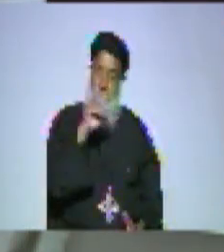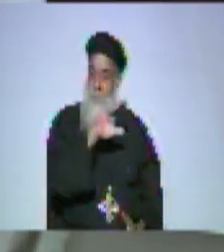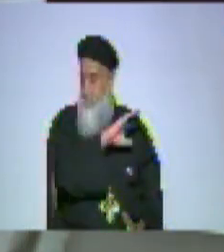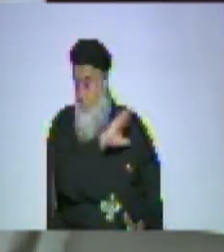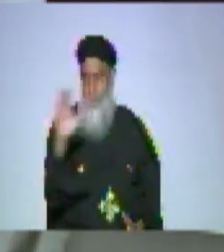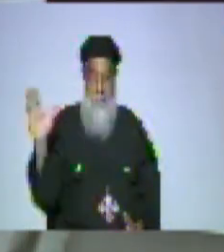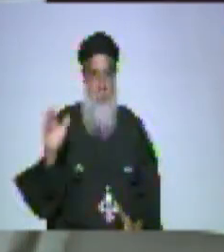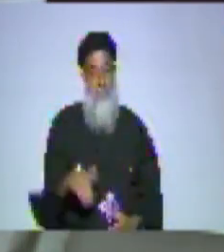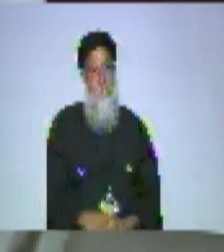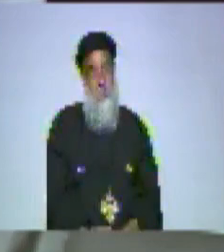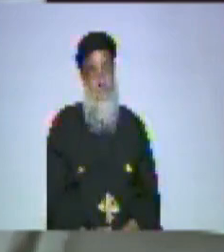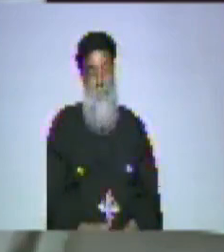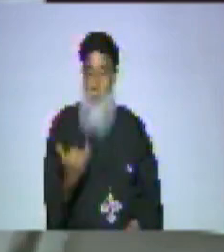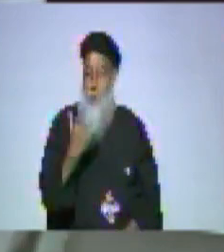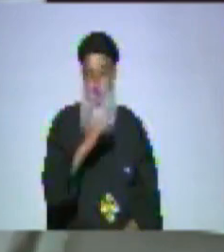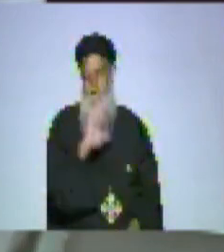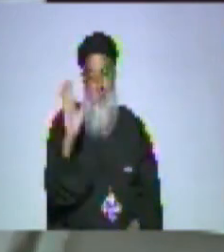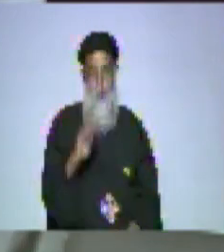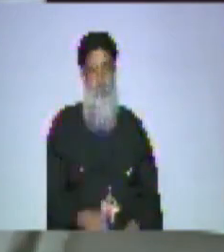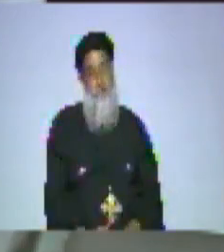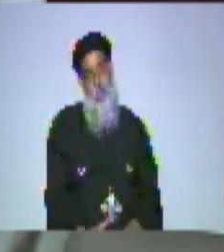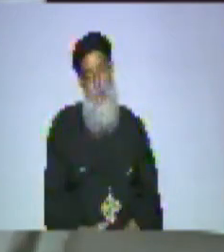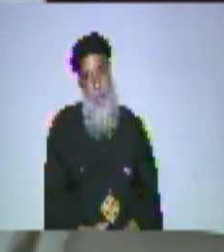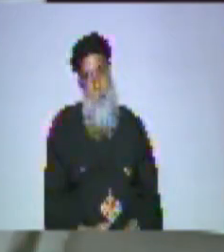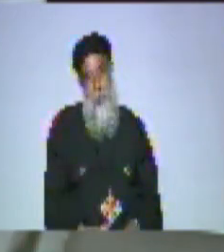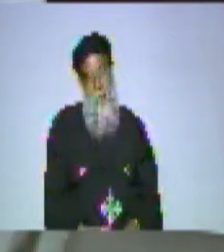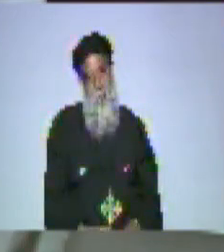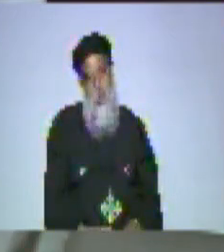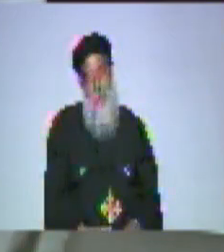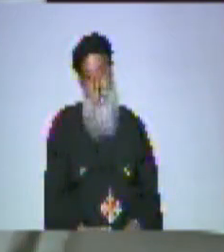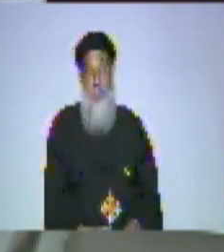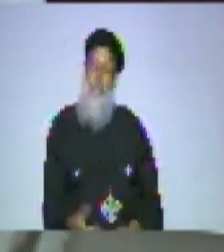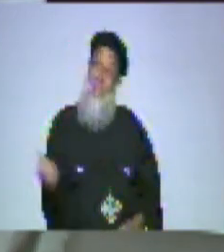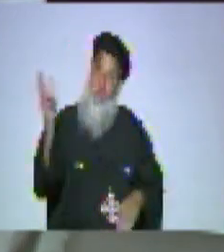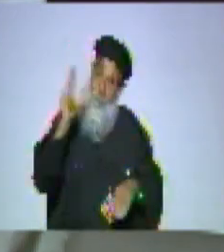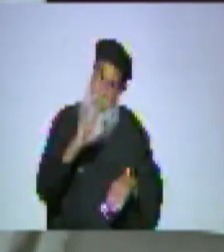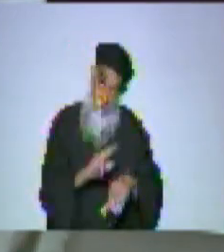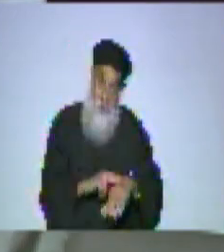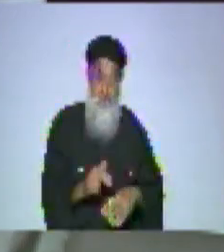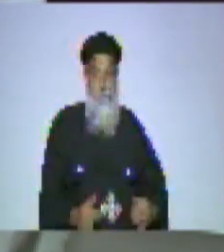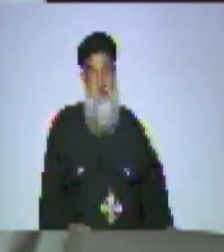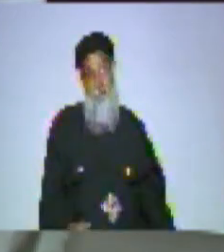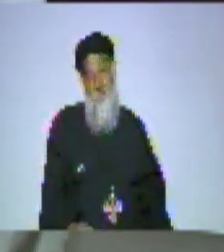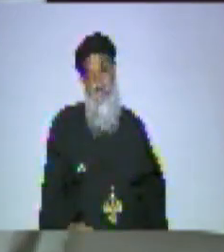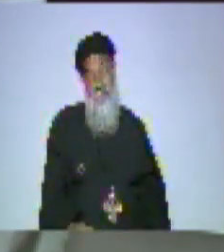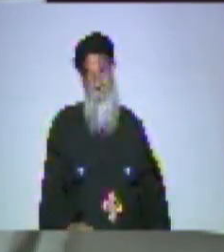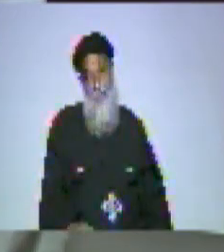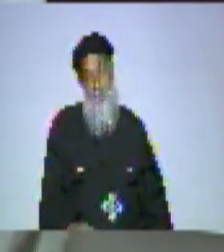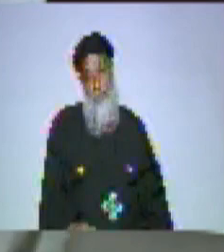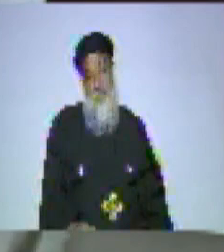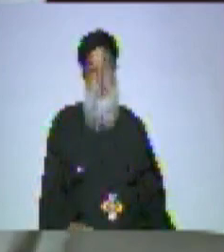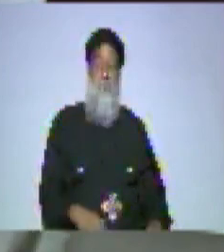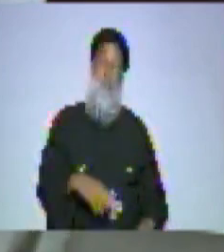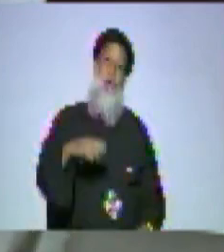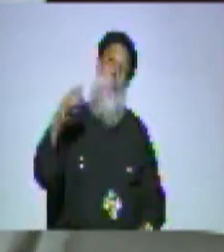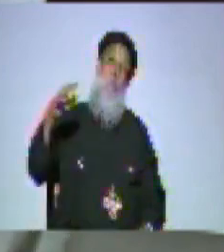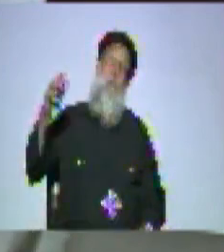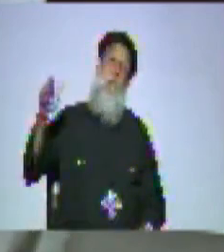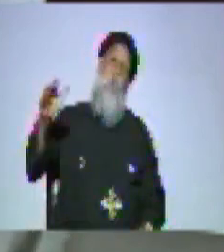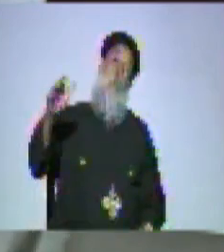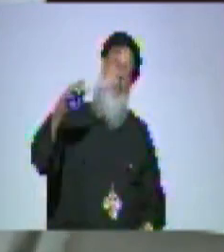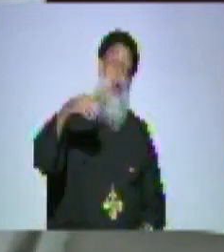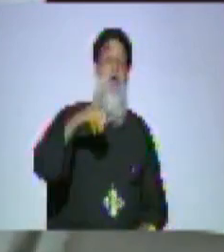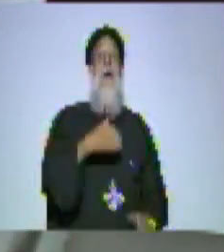يقدرش يعني مهمه جدا جدا لذلك الاهويه الهواء